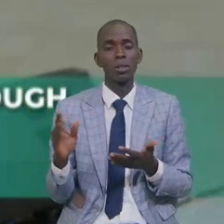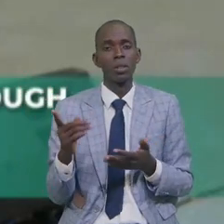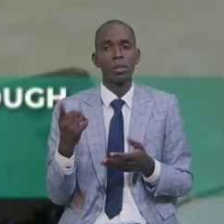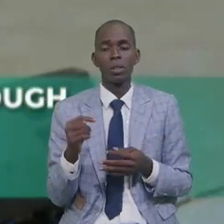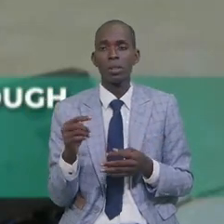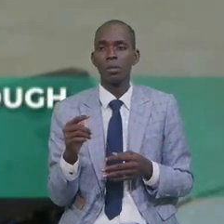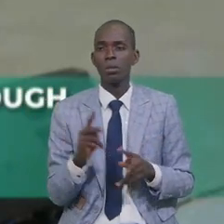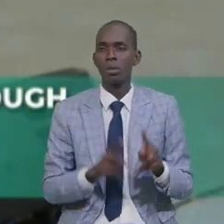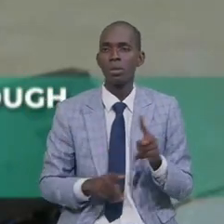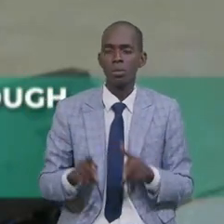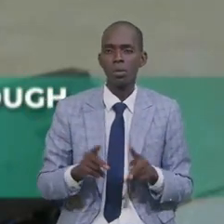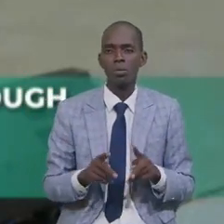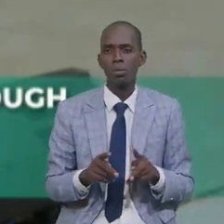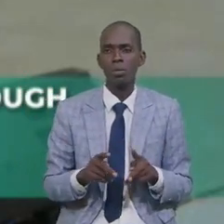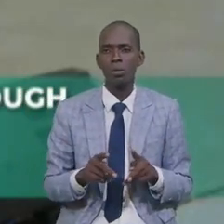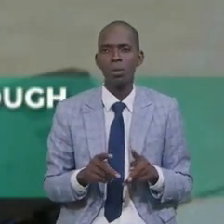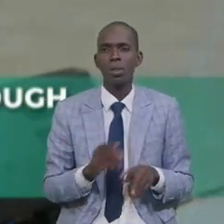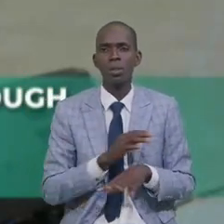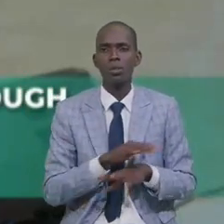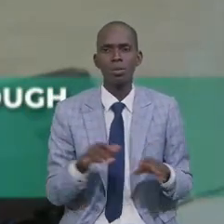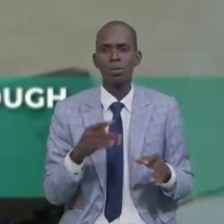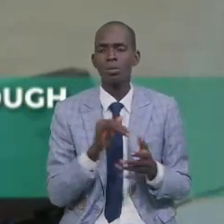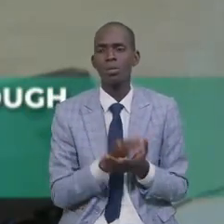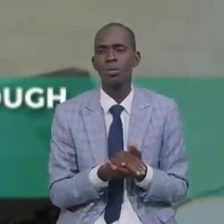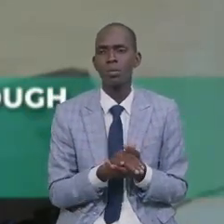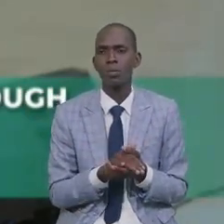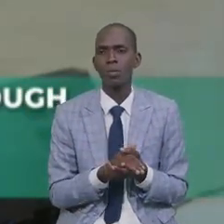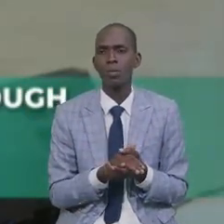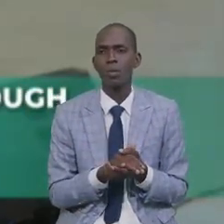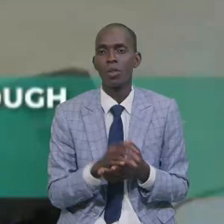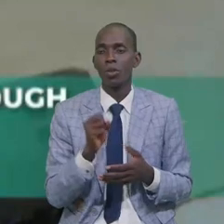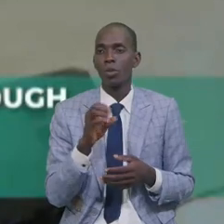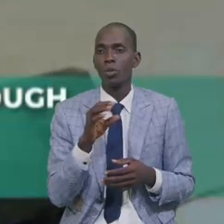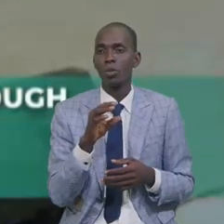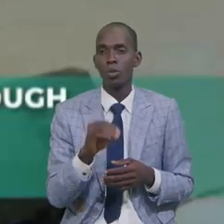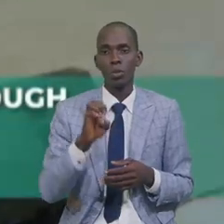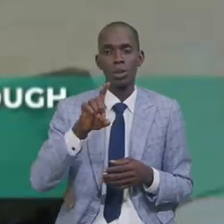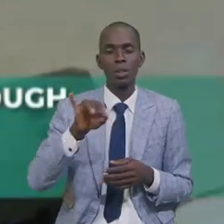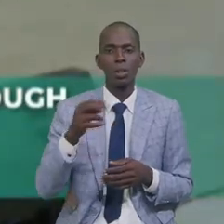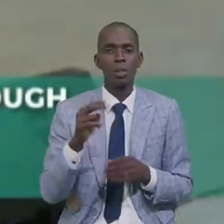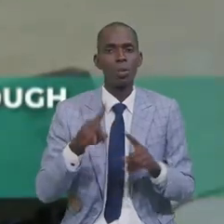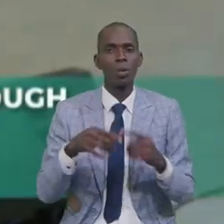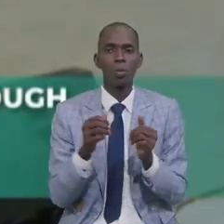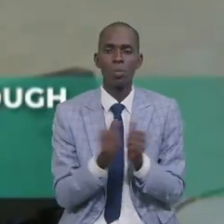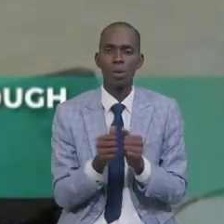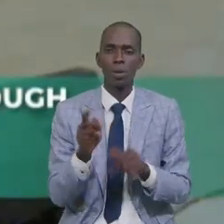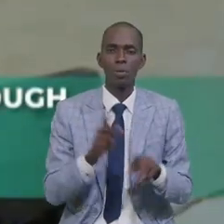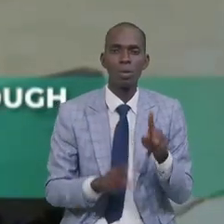si tu te demandes quelle sera l'utilité, qu'est-ce que cela va, il alla avec